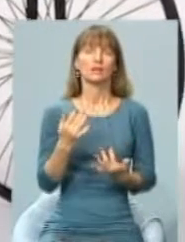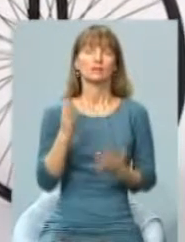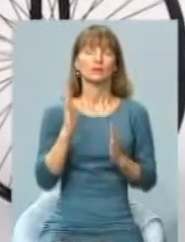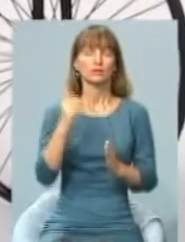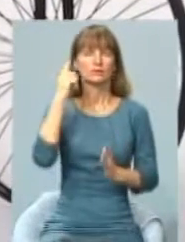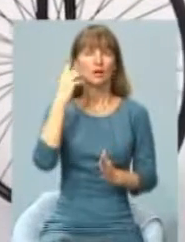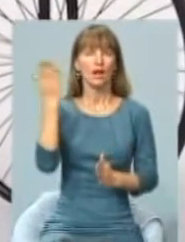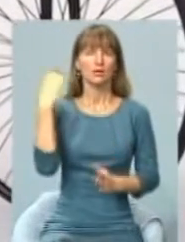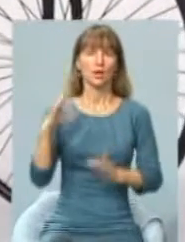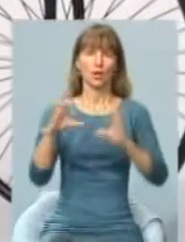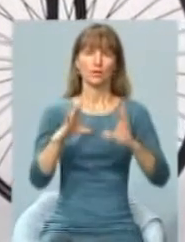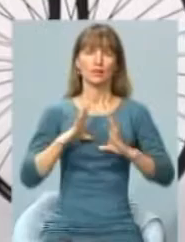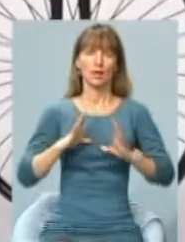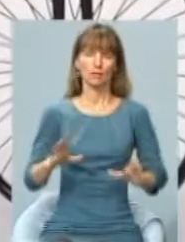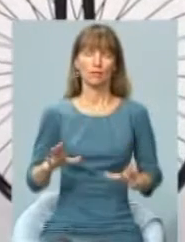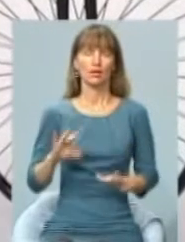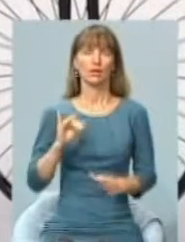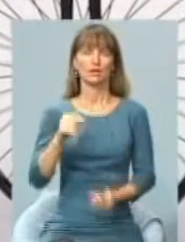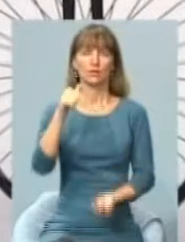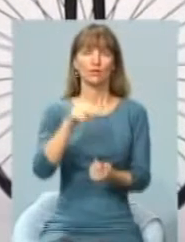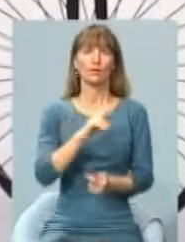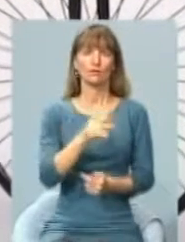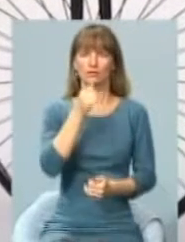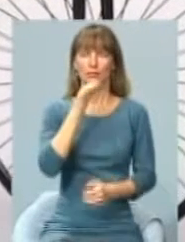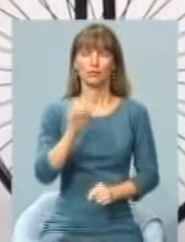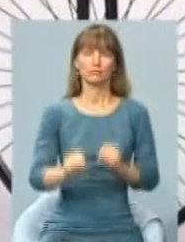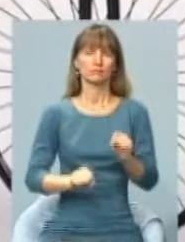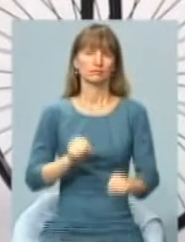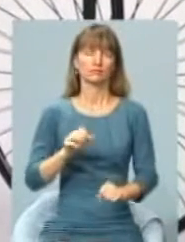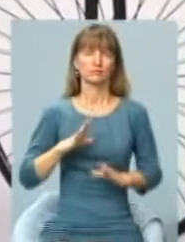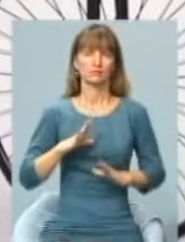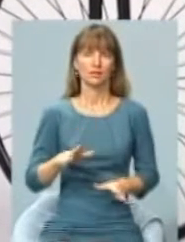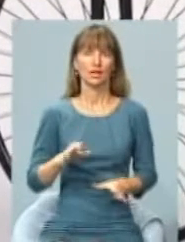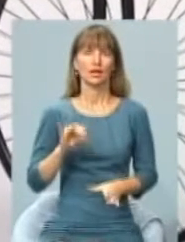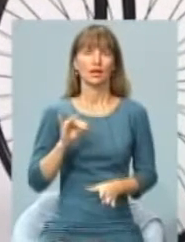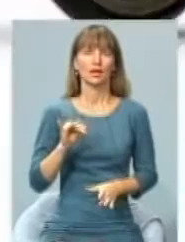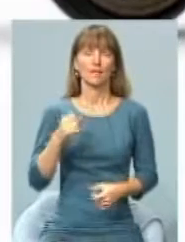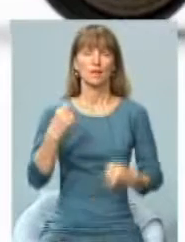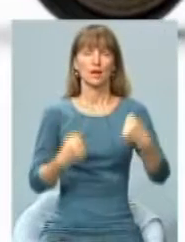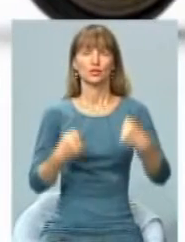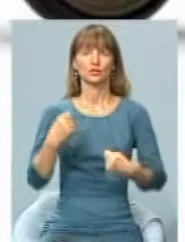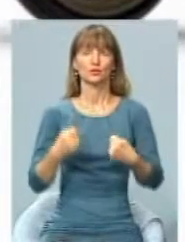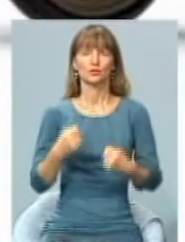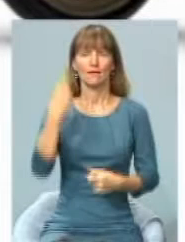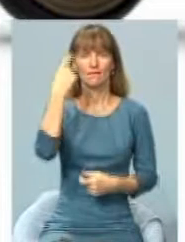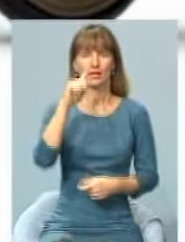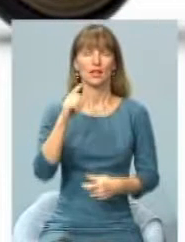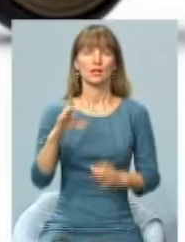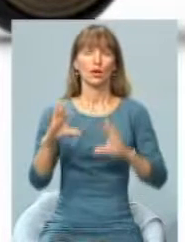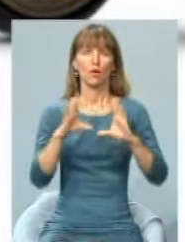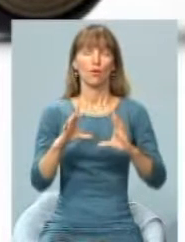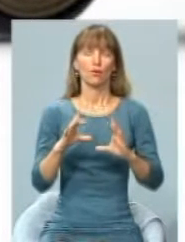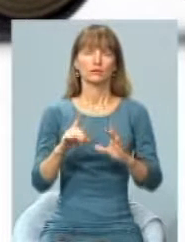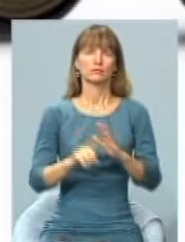замисліться, раніше колеса не було, а відповідно ніхто не міг кататися на велосипеді або водити автомобіль. Винахід колеса припадає